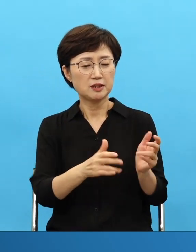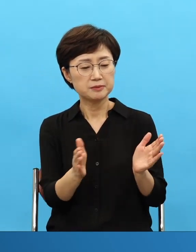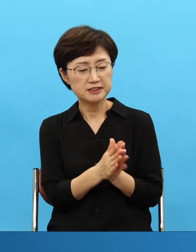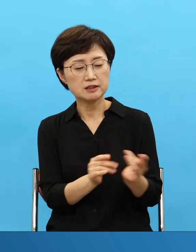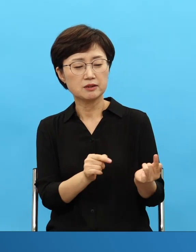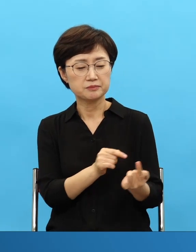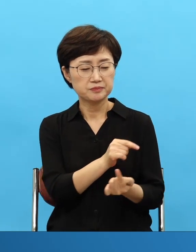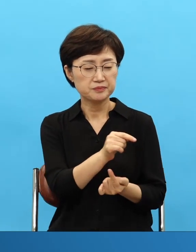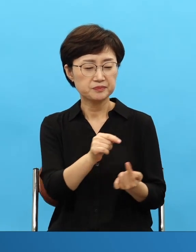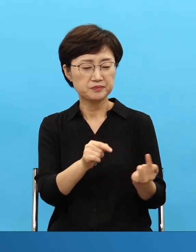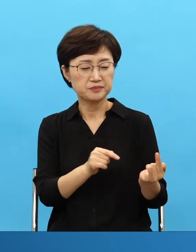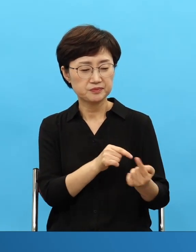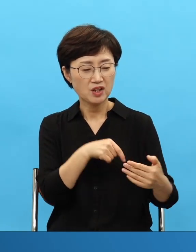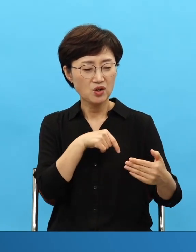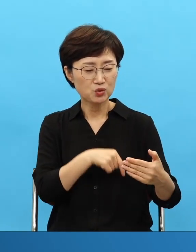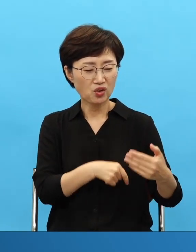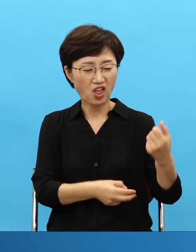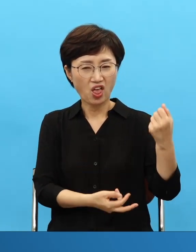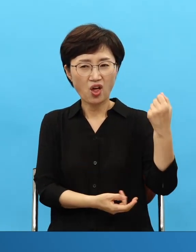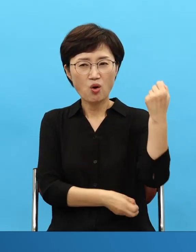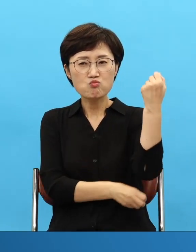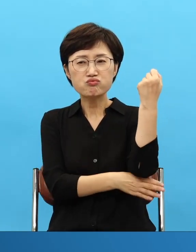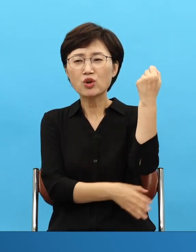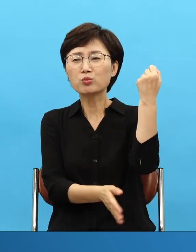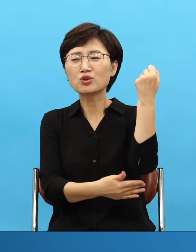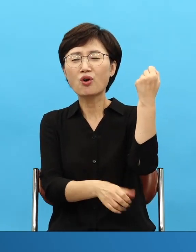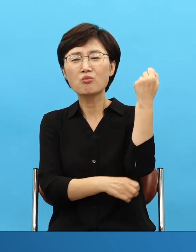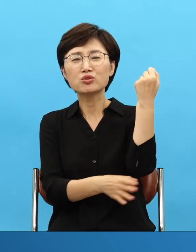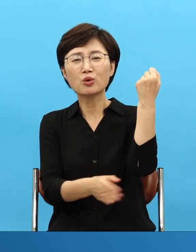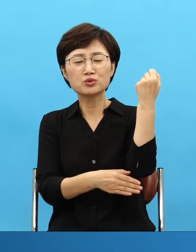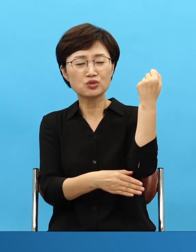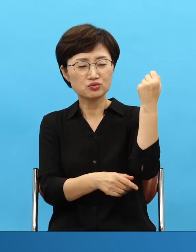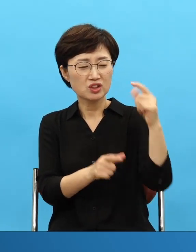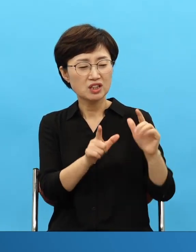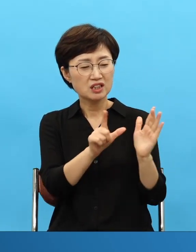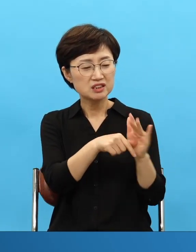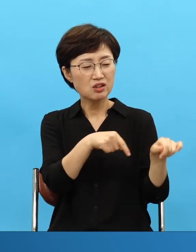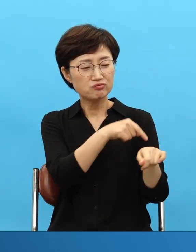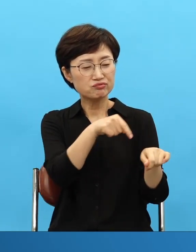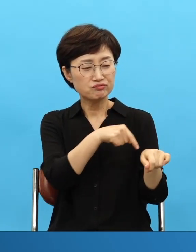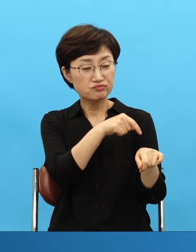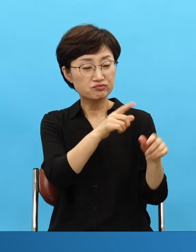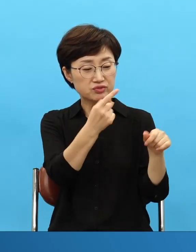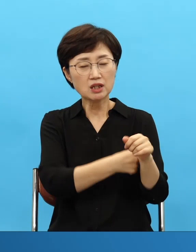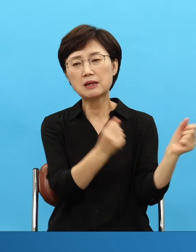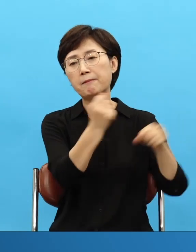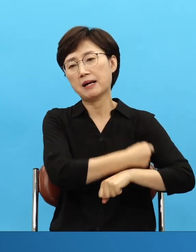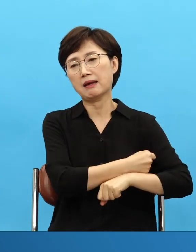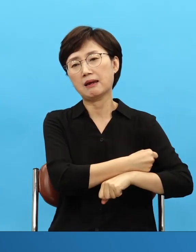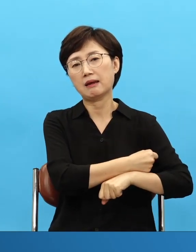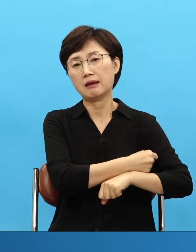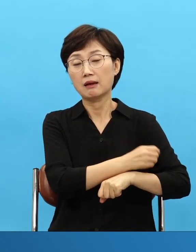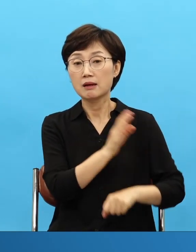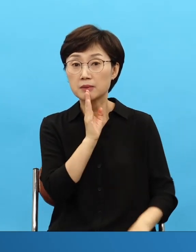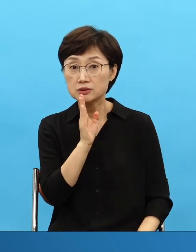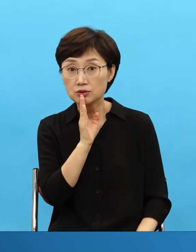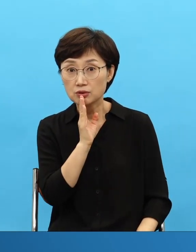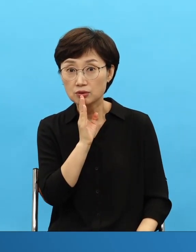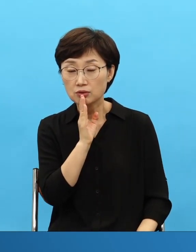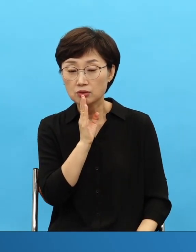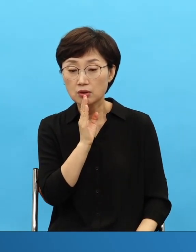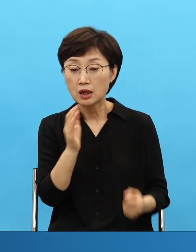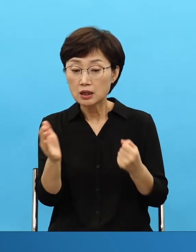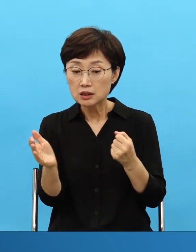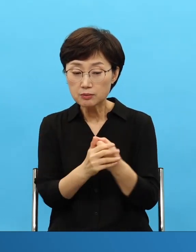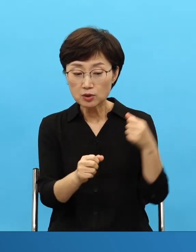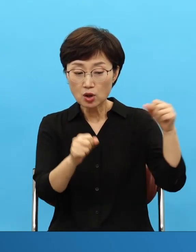있으니까 안 무너지는 거로 세워 그 말이에요. So because you have all the conditions where it has no choice but to be destroyed and 이게 you 뭐 어려운 fail, 말입니까? you 안 must not 무너지는 거를